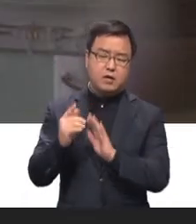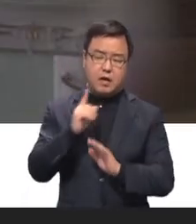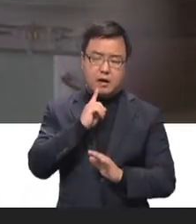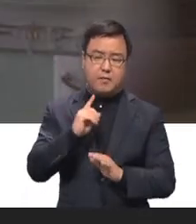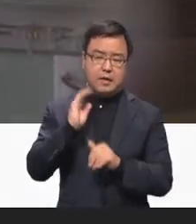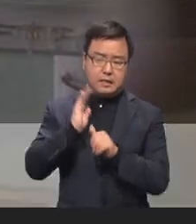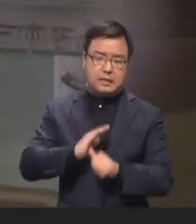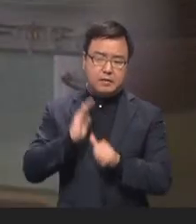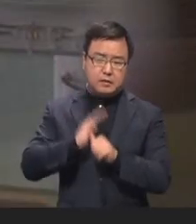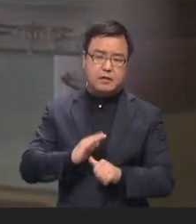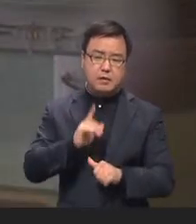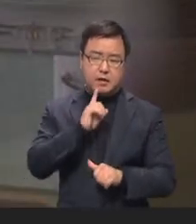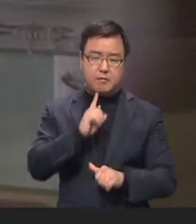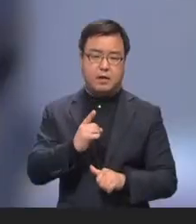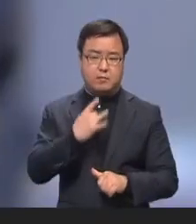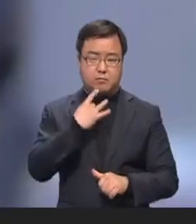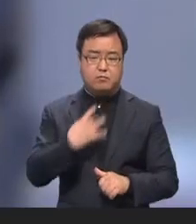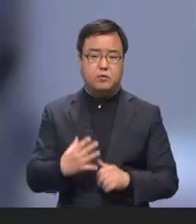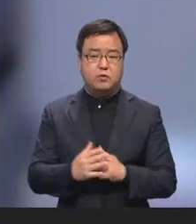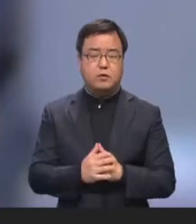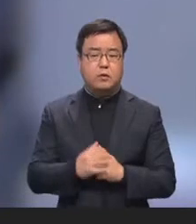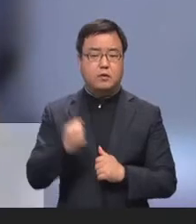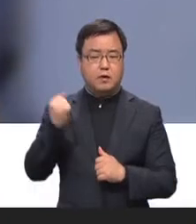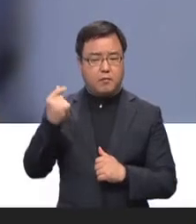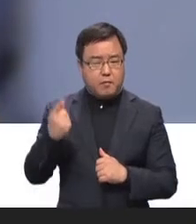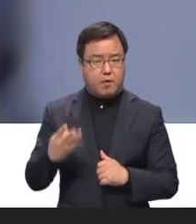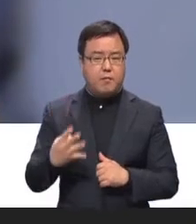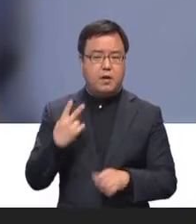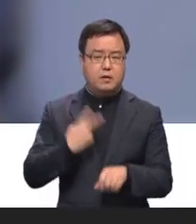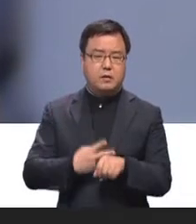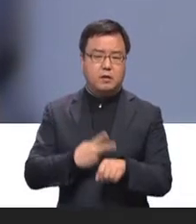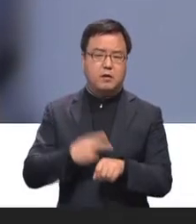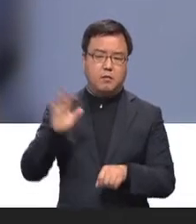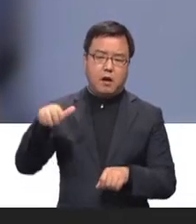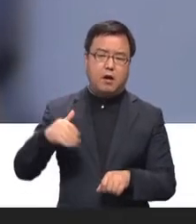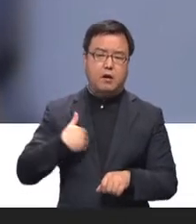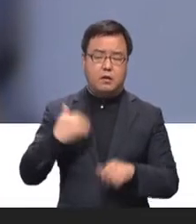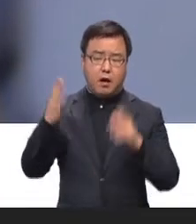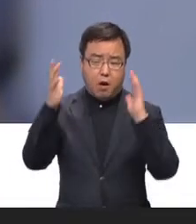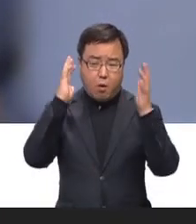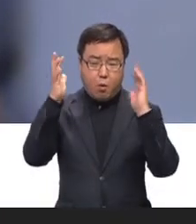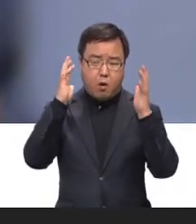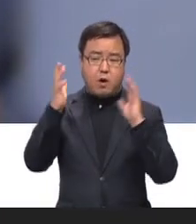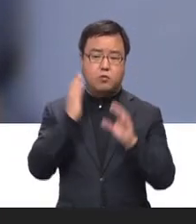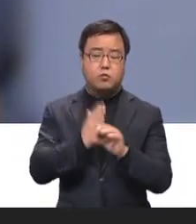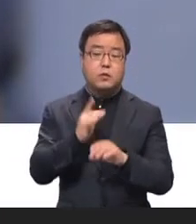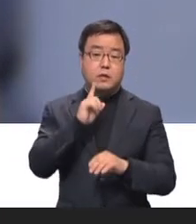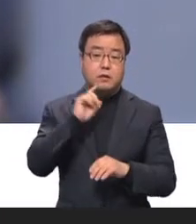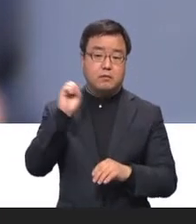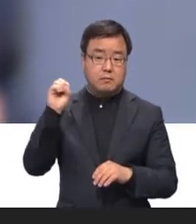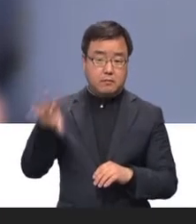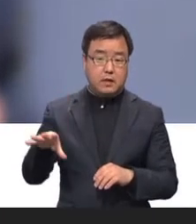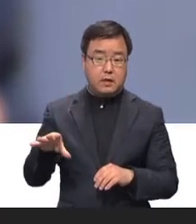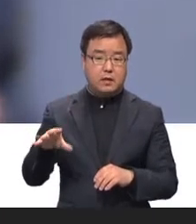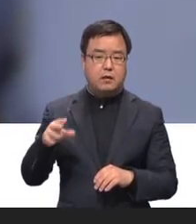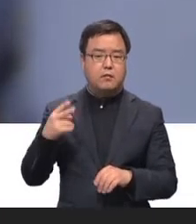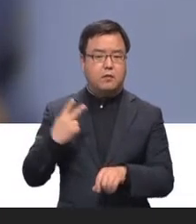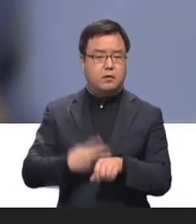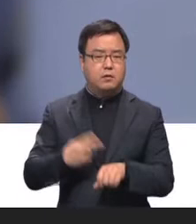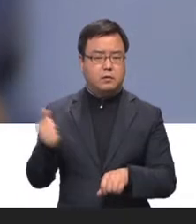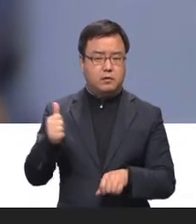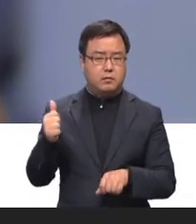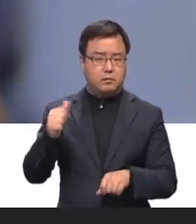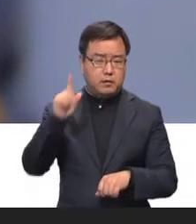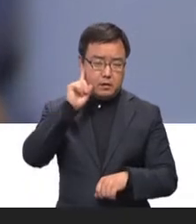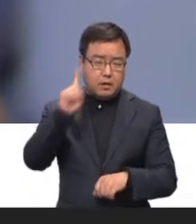호란 말 뿐이었습니다 몇 번이고 샘한테 전 너무 혼란스럽다 라고 말했지만 다음날 가면 또